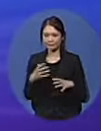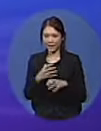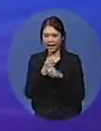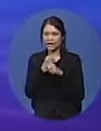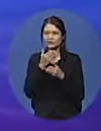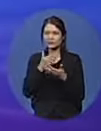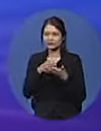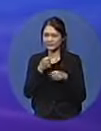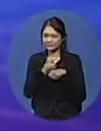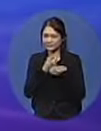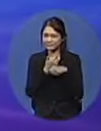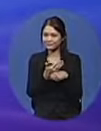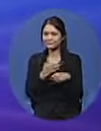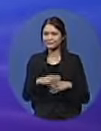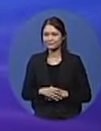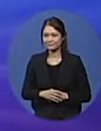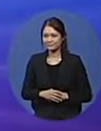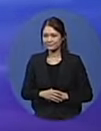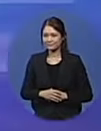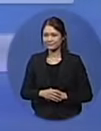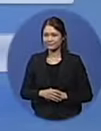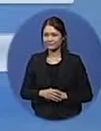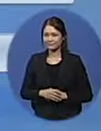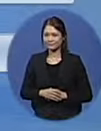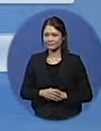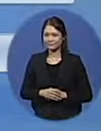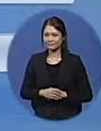이어서 간추린 뉴스를 전해드립니다.